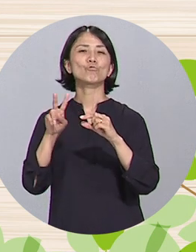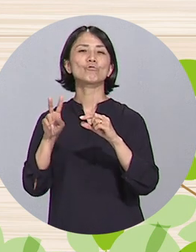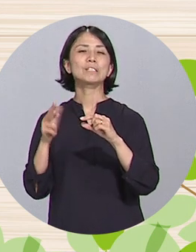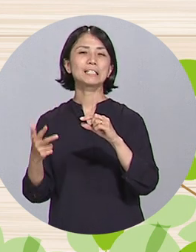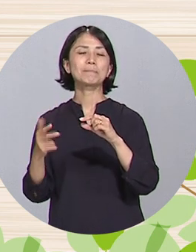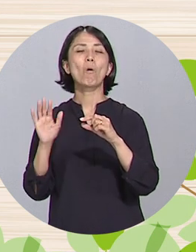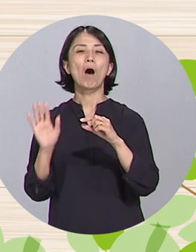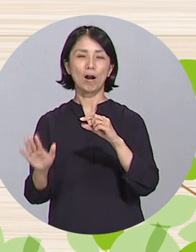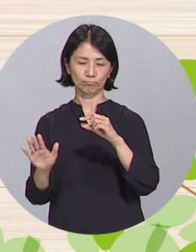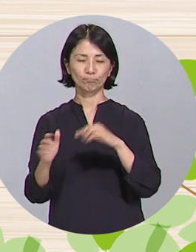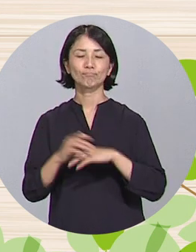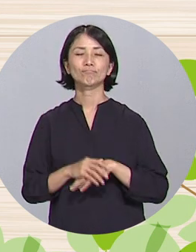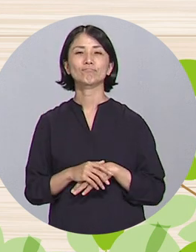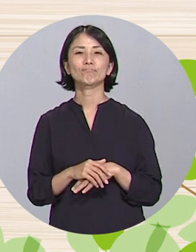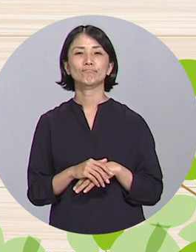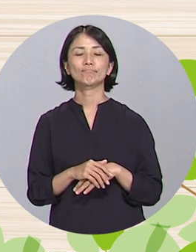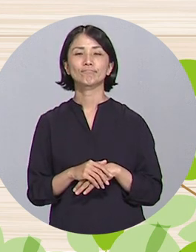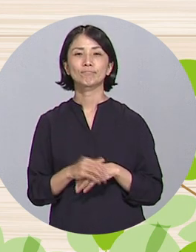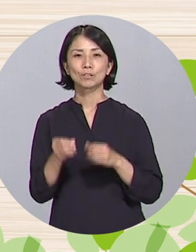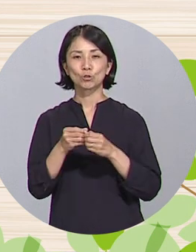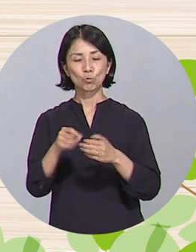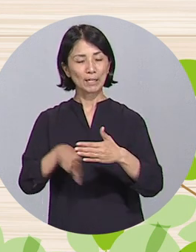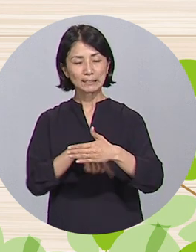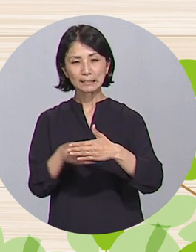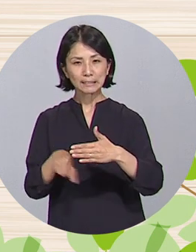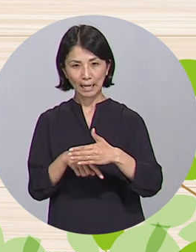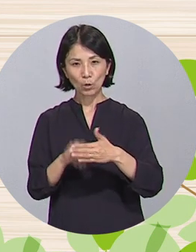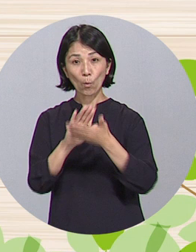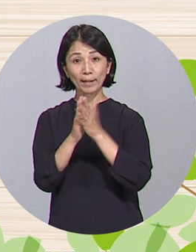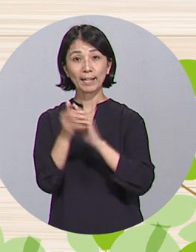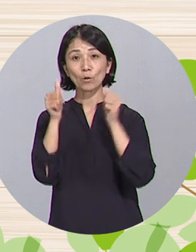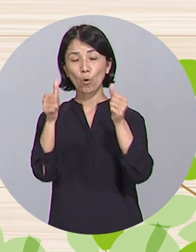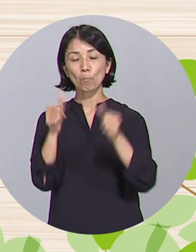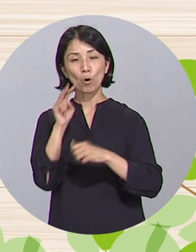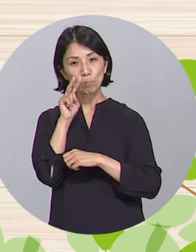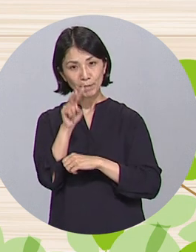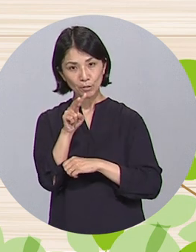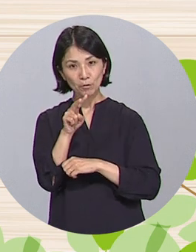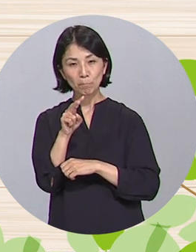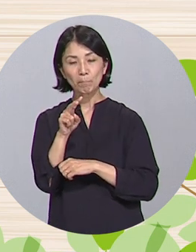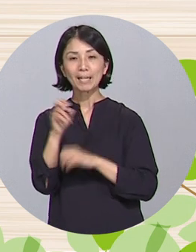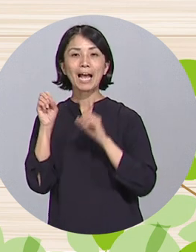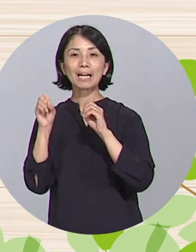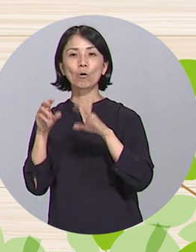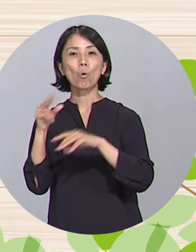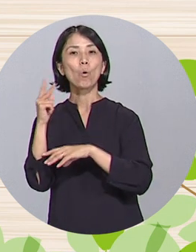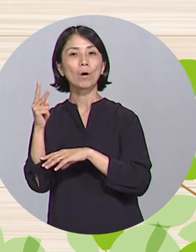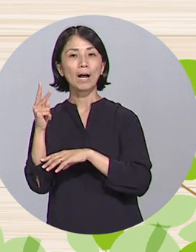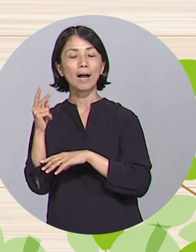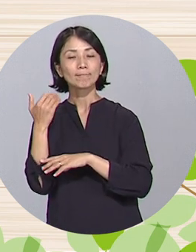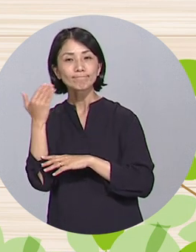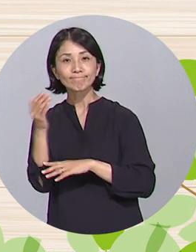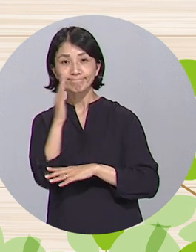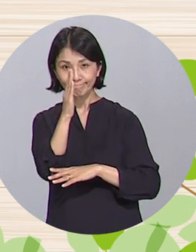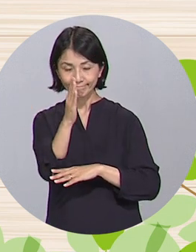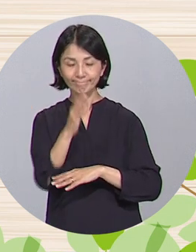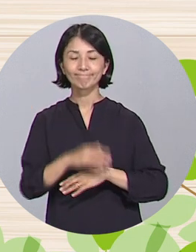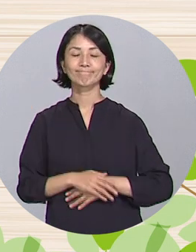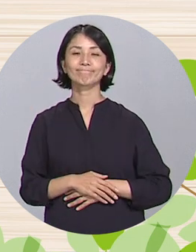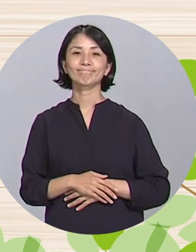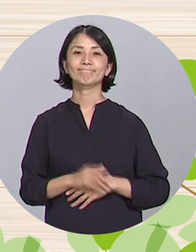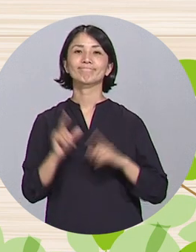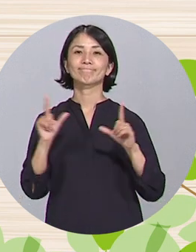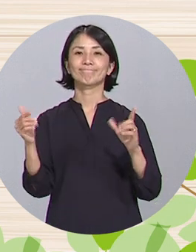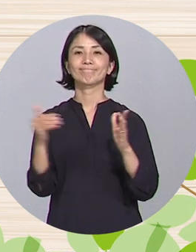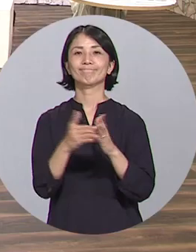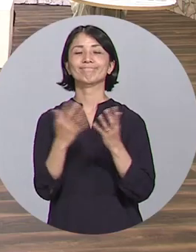があります。詳しくは県のホームページをご覧いただくか、広報課までお問い合わせください。以上、今週のイン